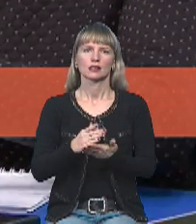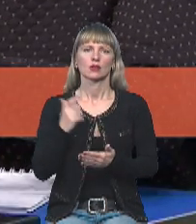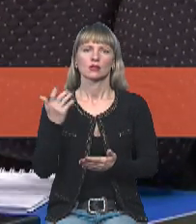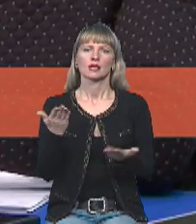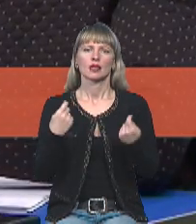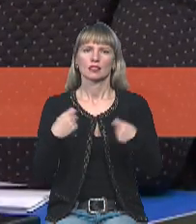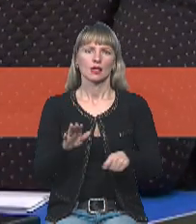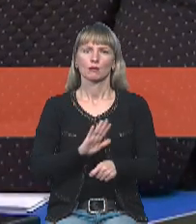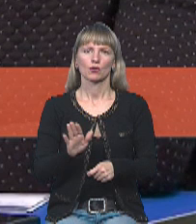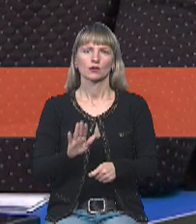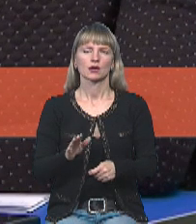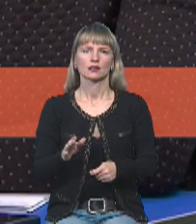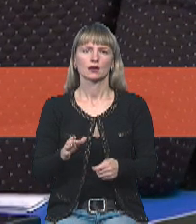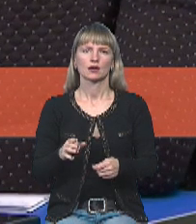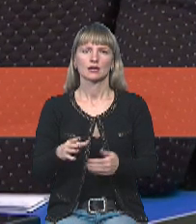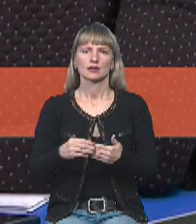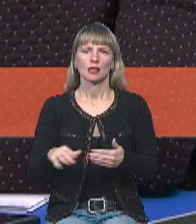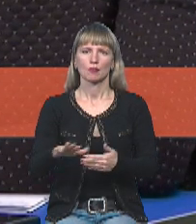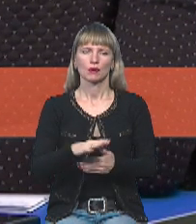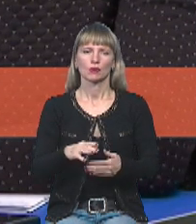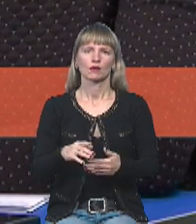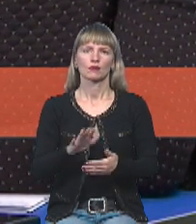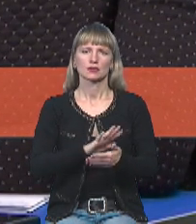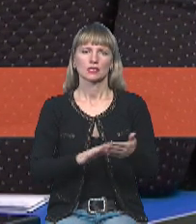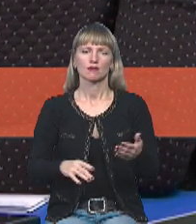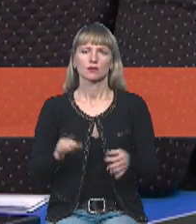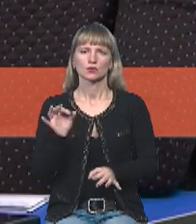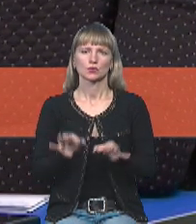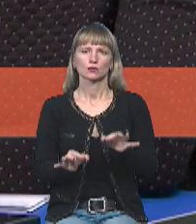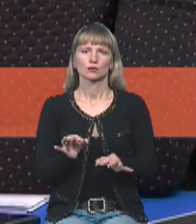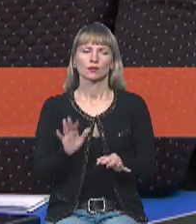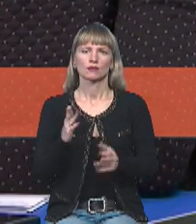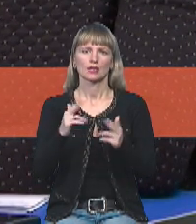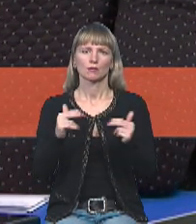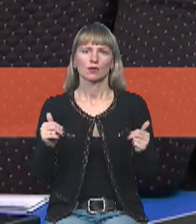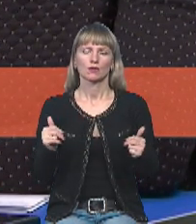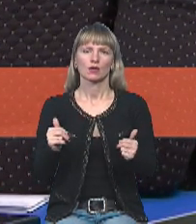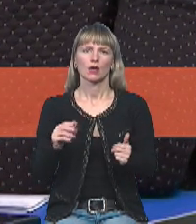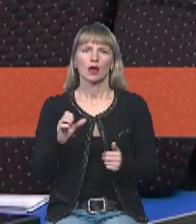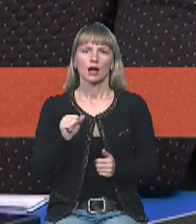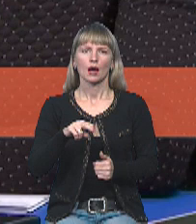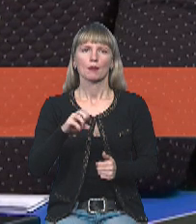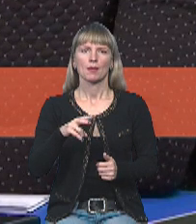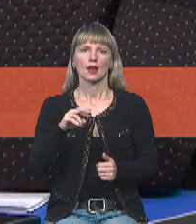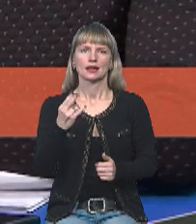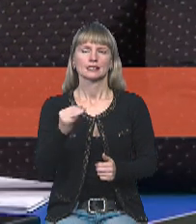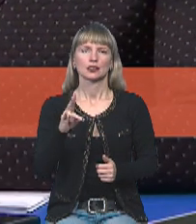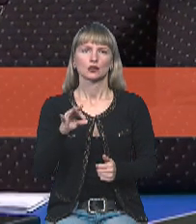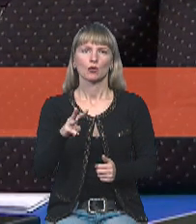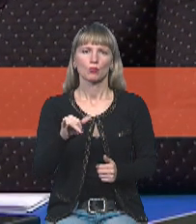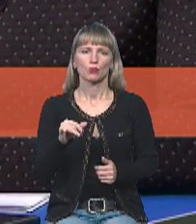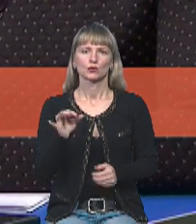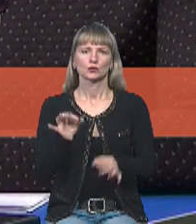який не продає ділянку. Є один такий власник, позивається, на сьогодні є справа в Дніпропетровському апеляційному третьому суді на